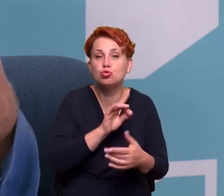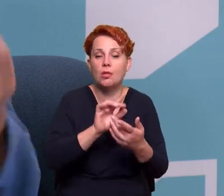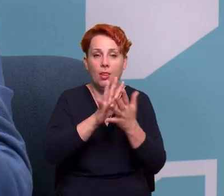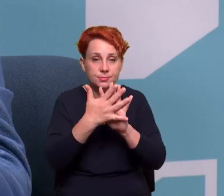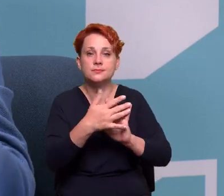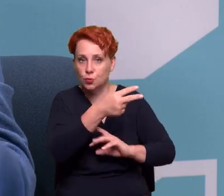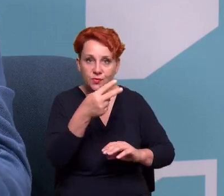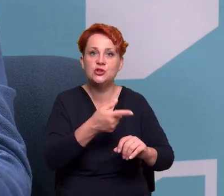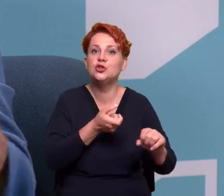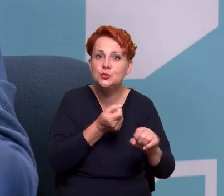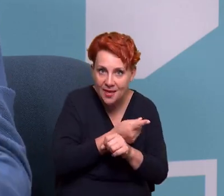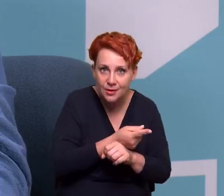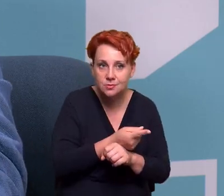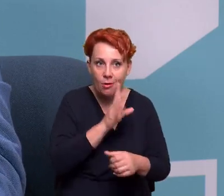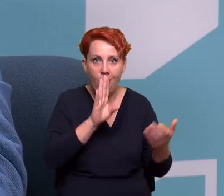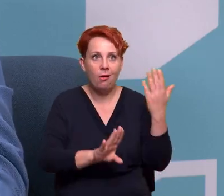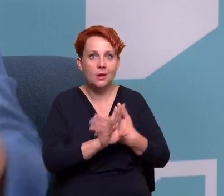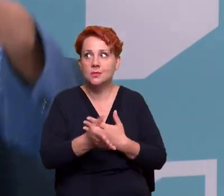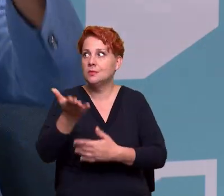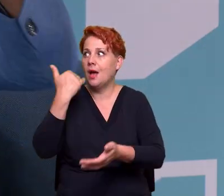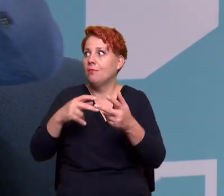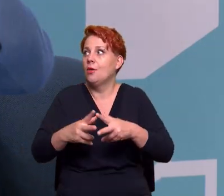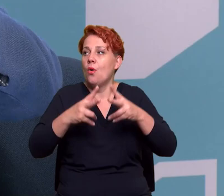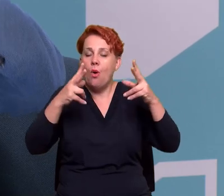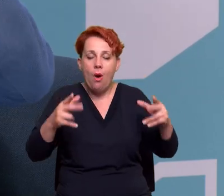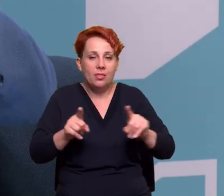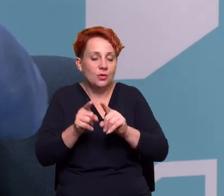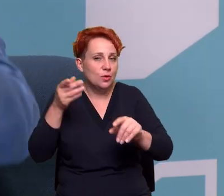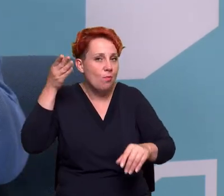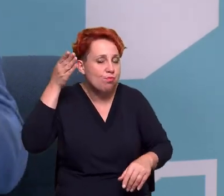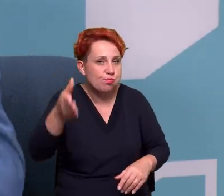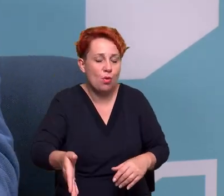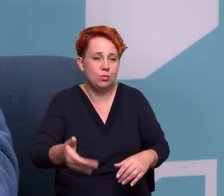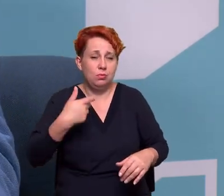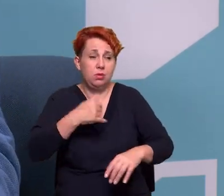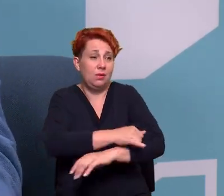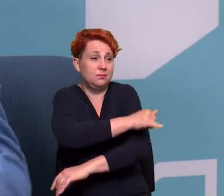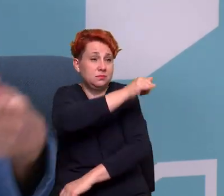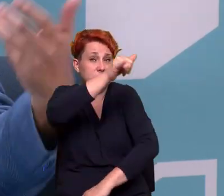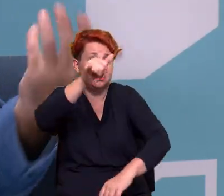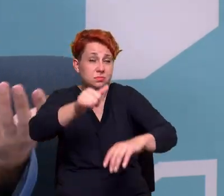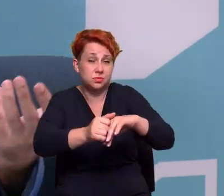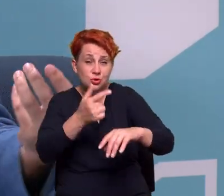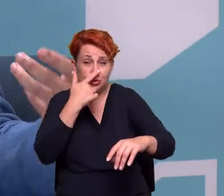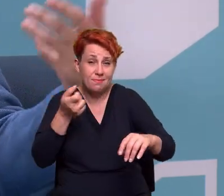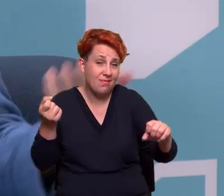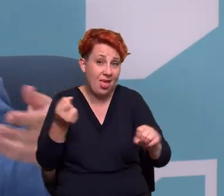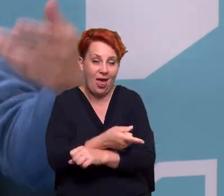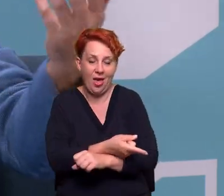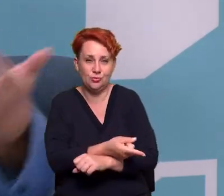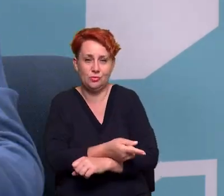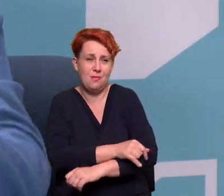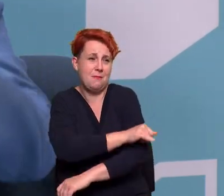śmieci, to nagle się okazuje, że mnóstwo rzeczy z tamtych czasów i późniejszych zostało i nagromadziło się w formie śmieci, to znaczy